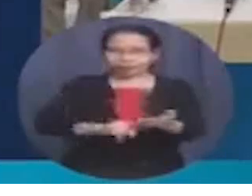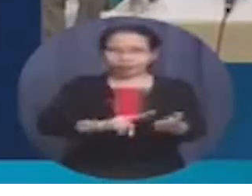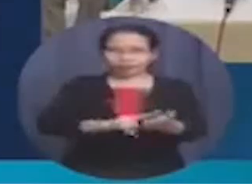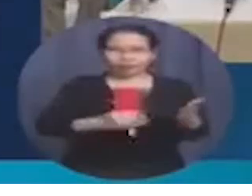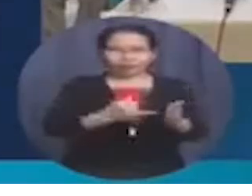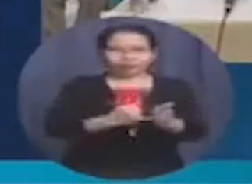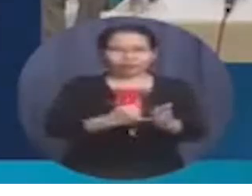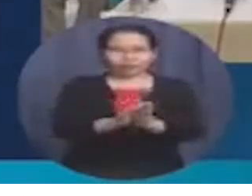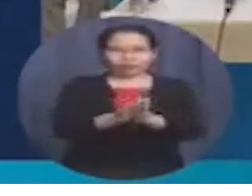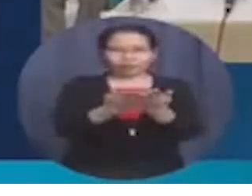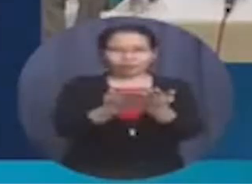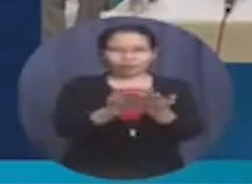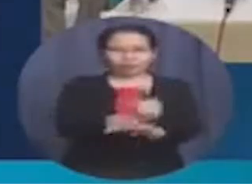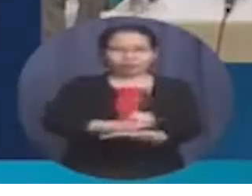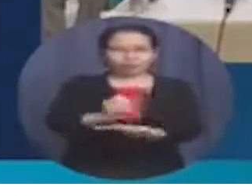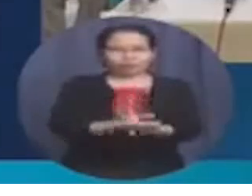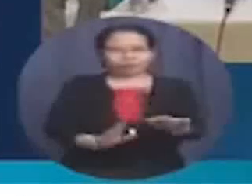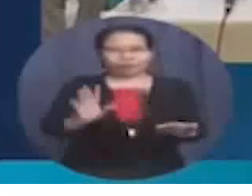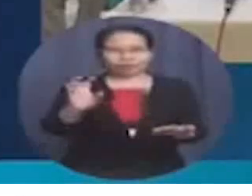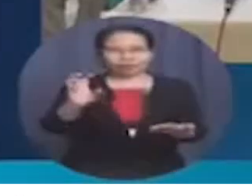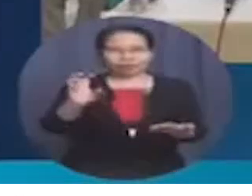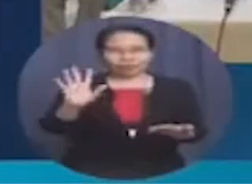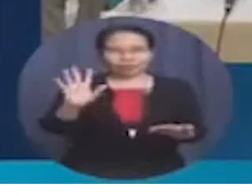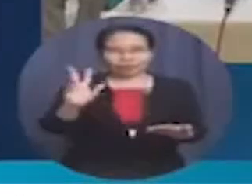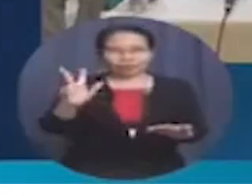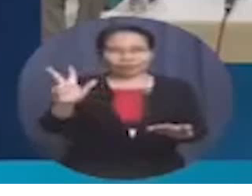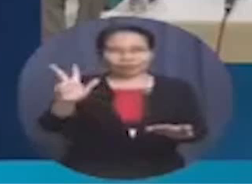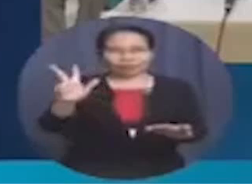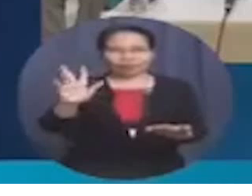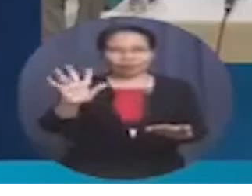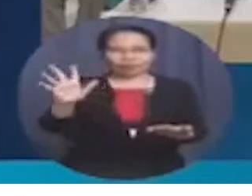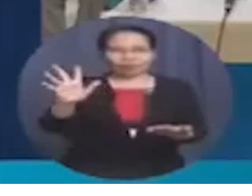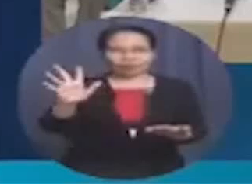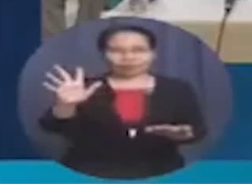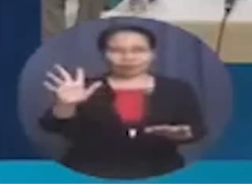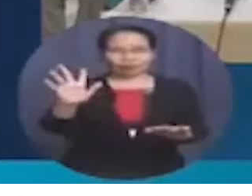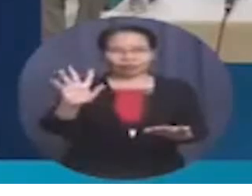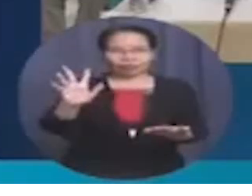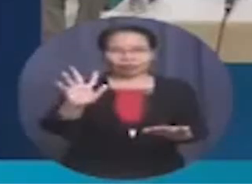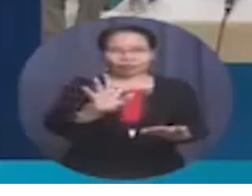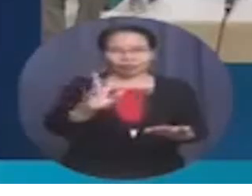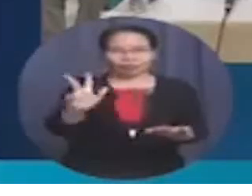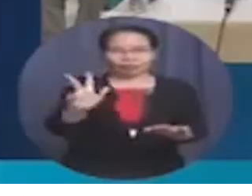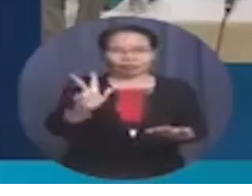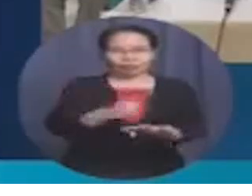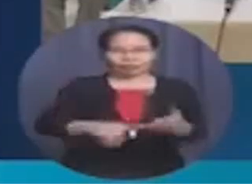read in the book of Psalms chapter 53. Ano ba ginagawa ng Diyos na nasa langit?